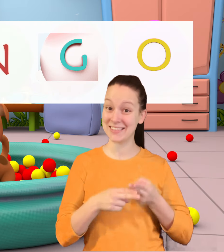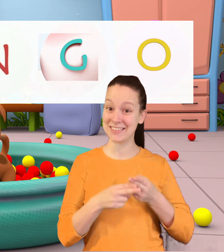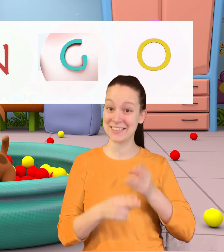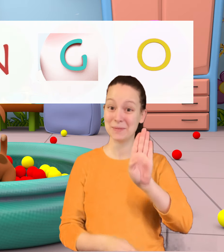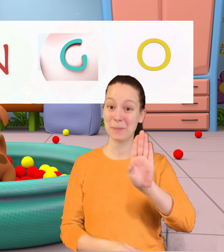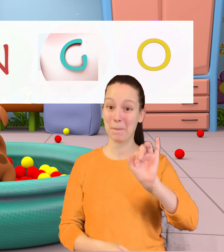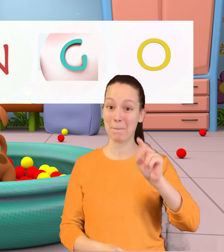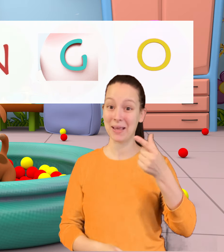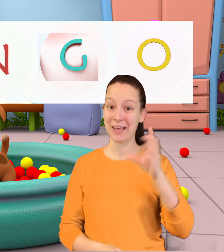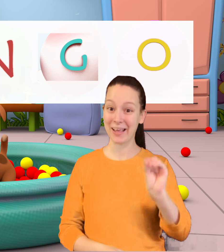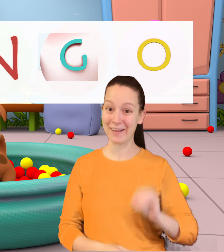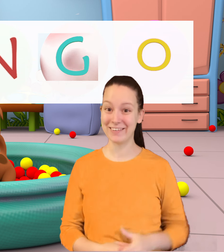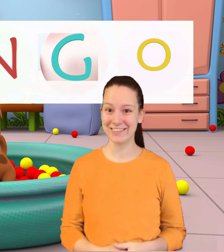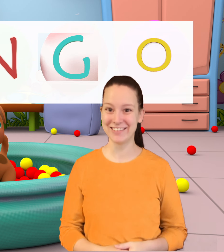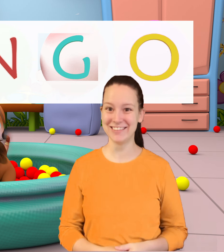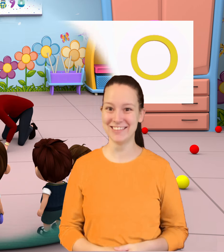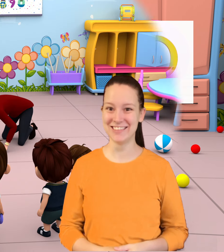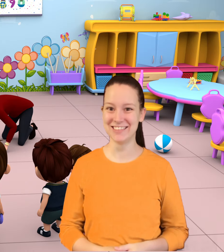BINGO